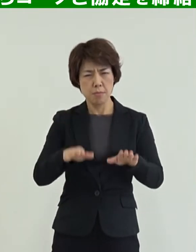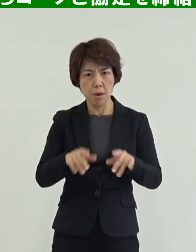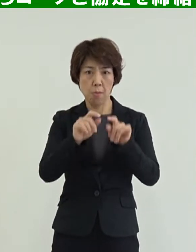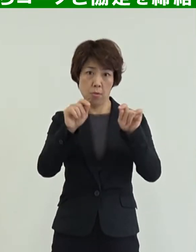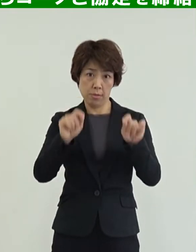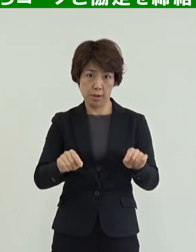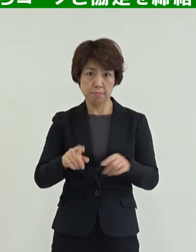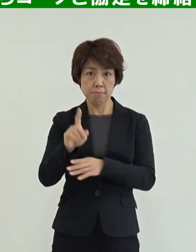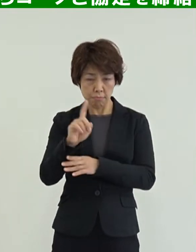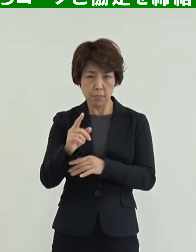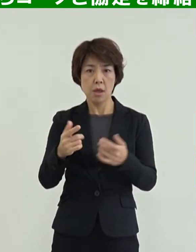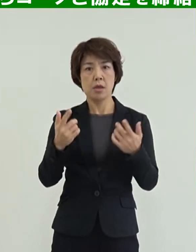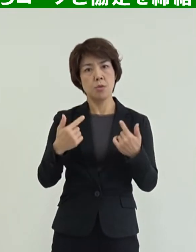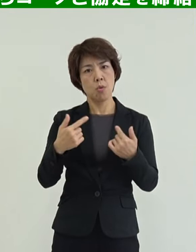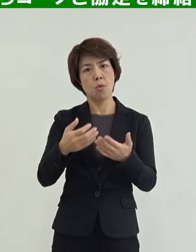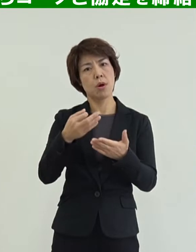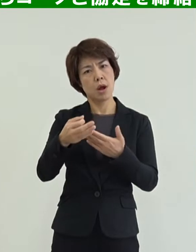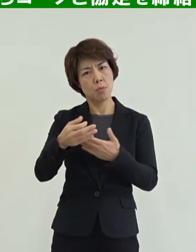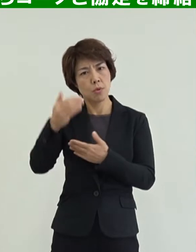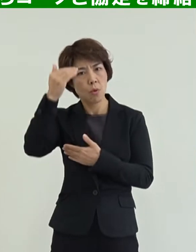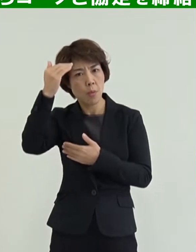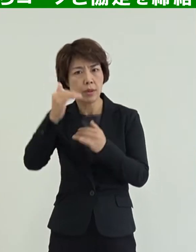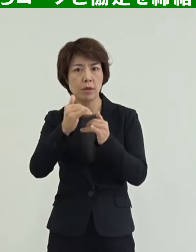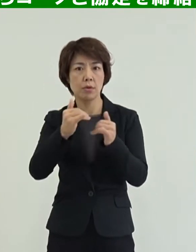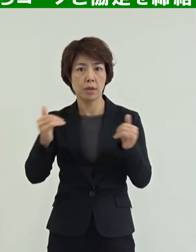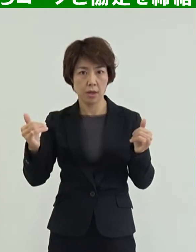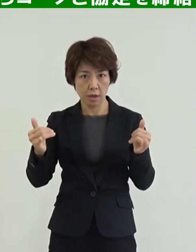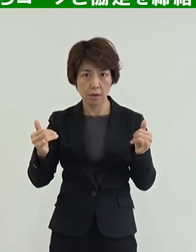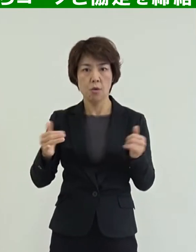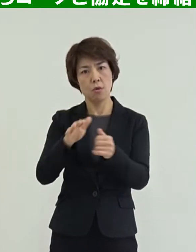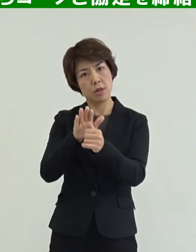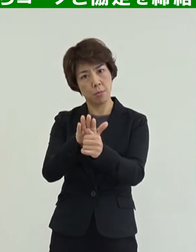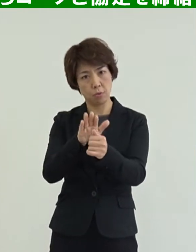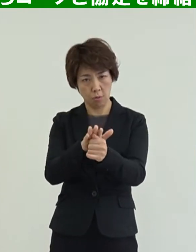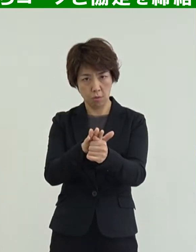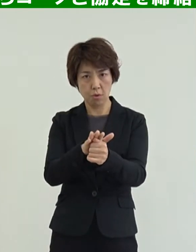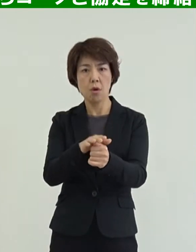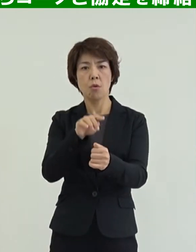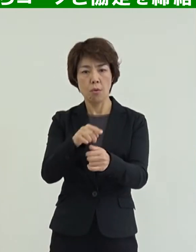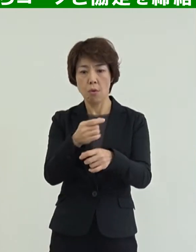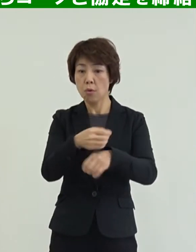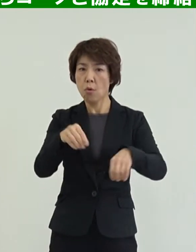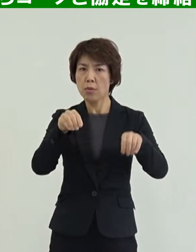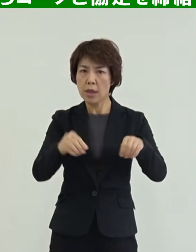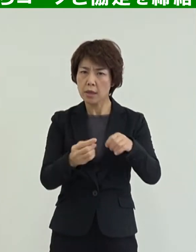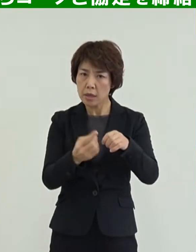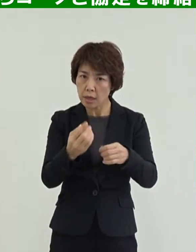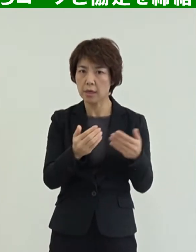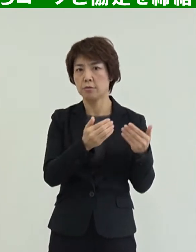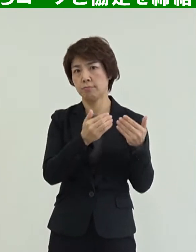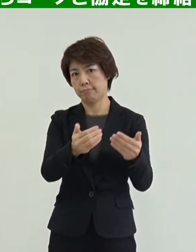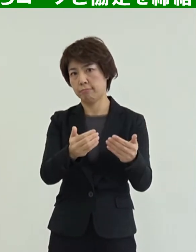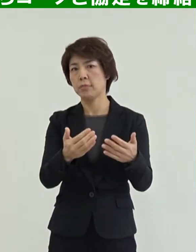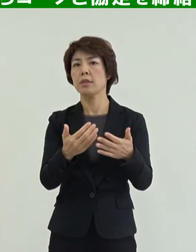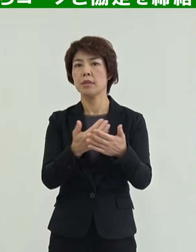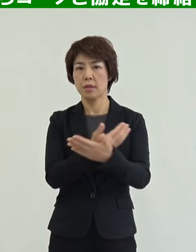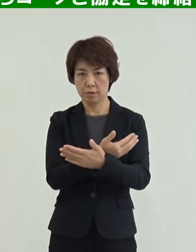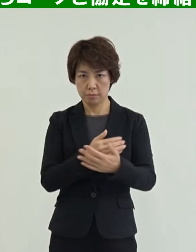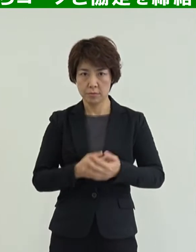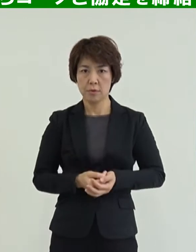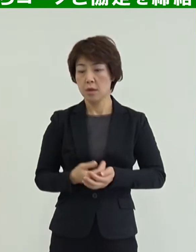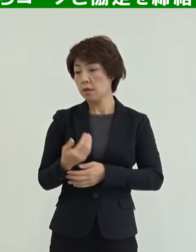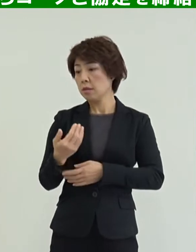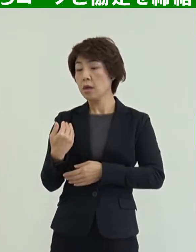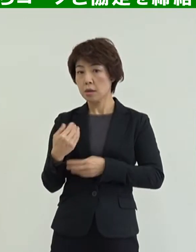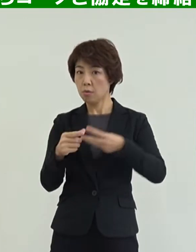ます日々のお買い物に困られている方々へのサポートがこの協定で進められていくことになります先